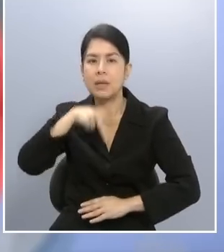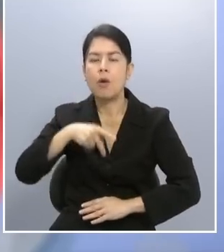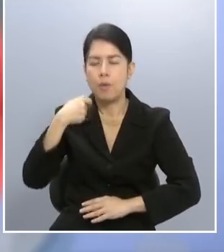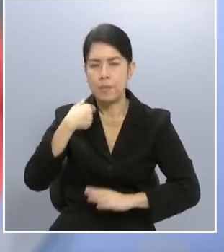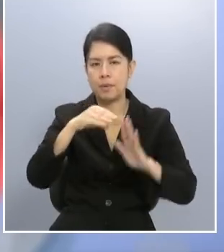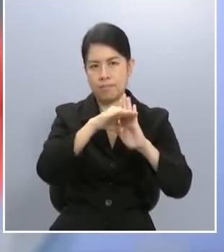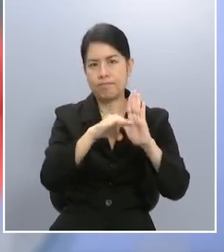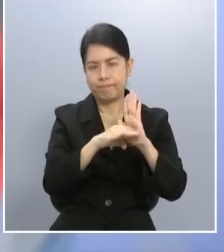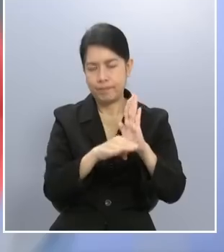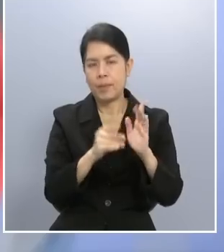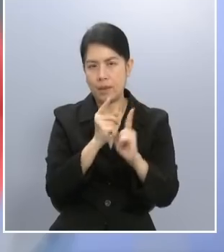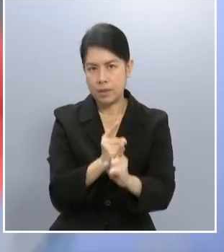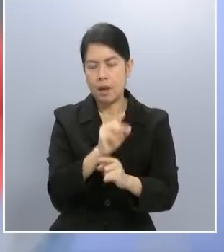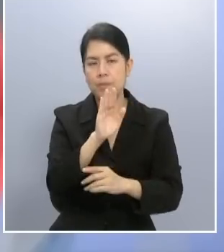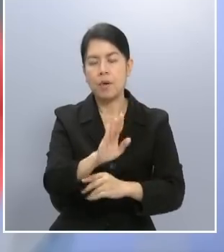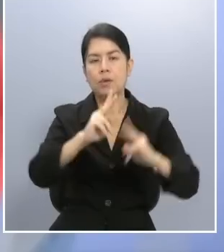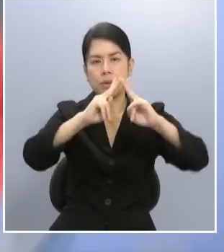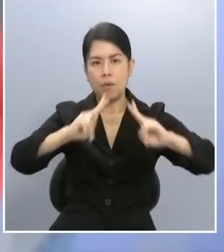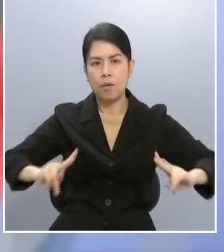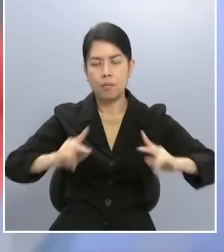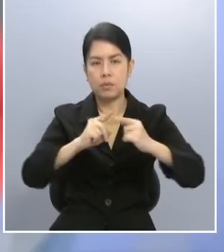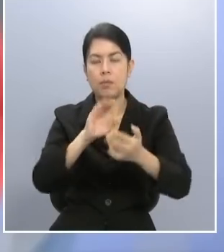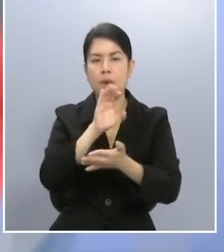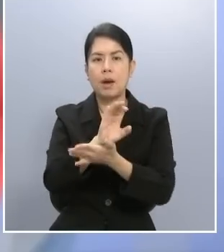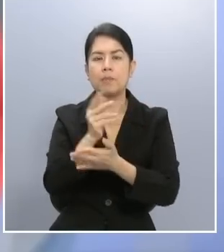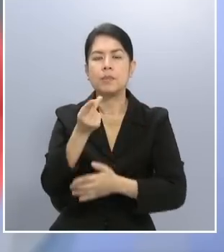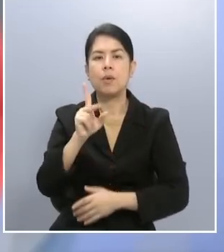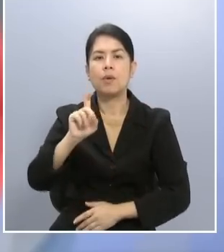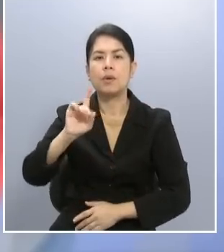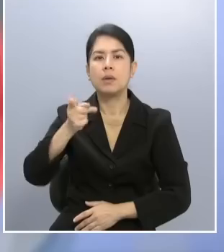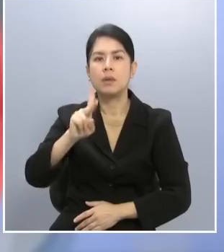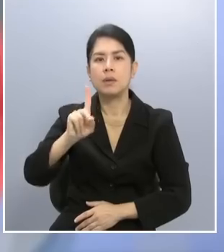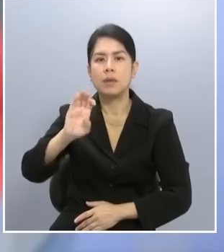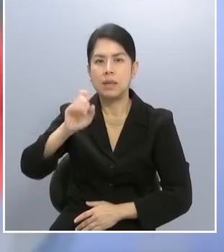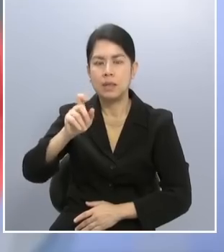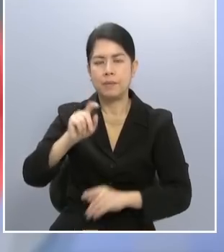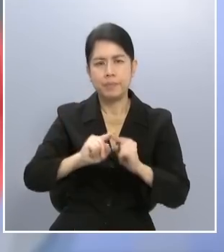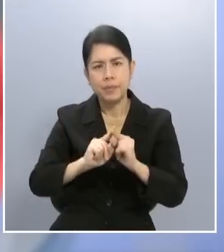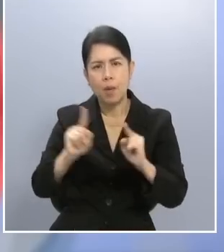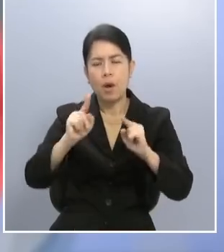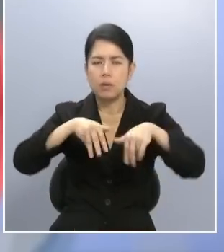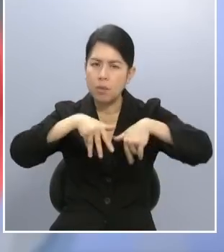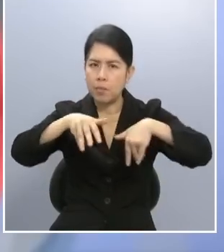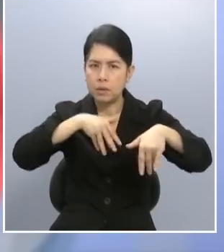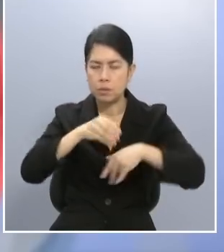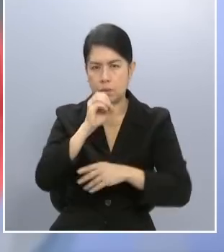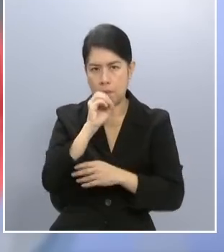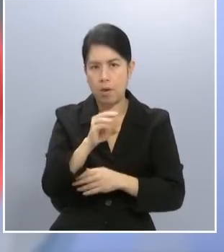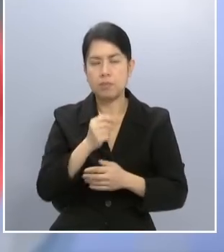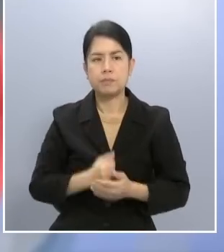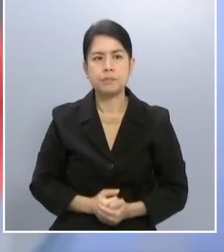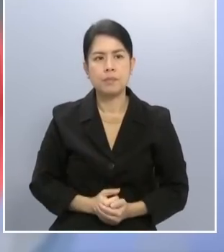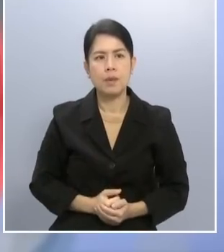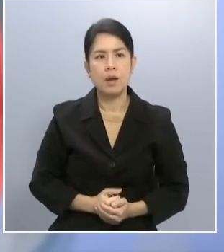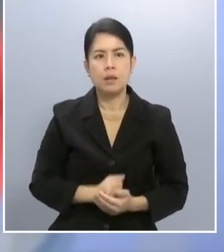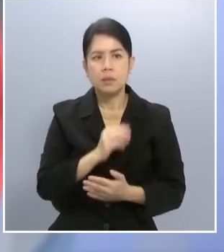ตามข้อกฎหมายของทางกรมบังคับคดีของเขาในมุมของประชาชนเองเขาก็มองอีกมุมนึงบอกว่าจริงๆ